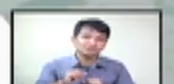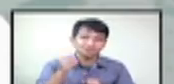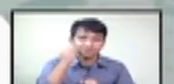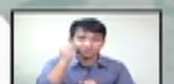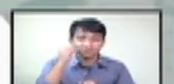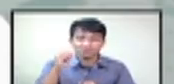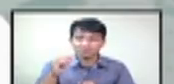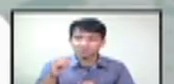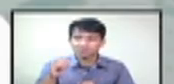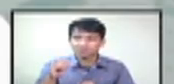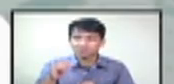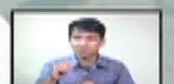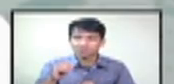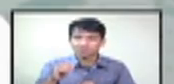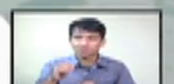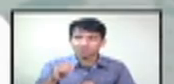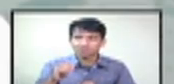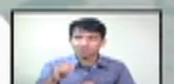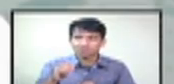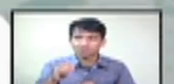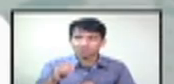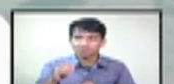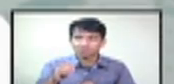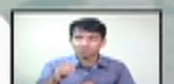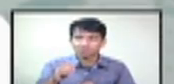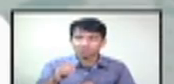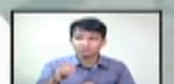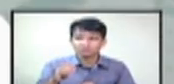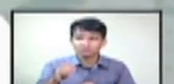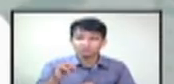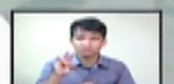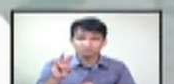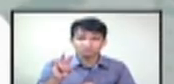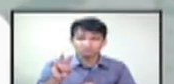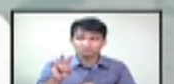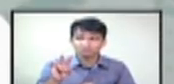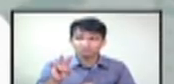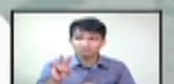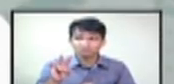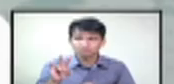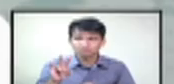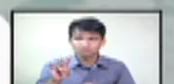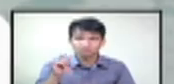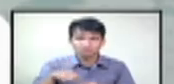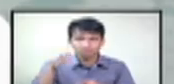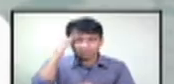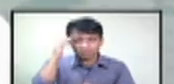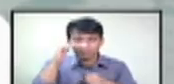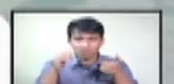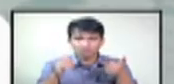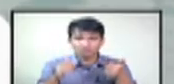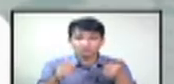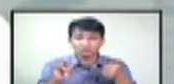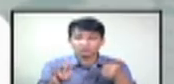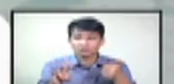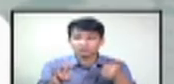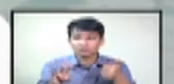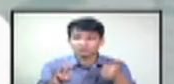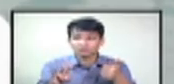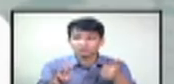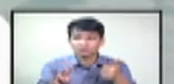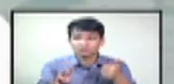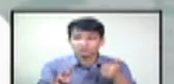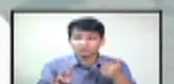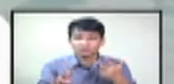yung sampu yata. Sampu ba? Pito, sir. Nakauwi na. Hindi umuwi yung ano? Opo. Dapat sampu yun eh. Baka nagbago isip ng tatlo.